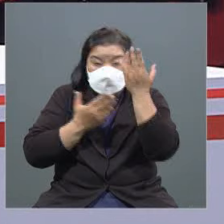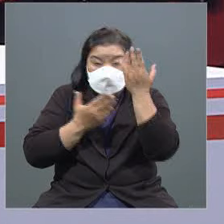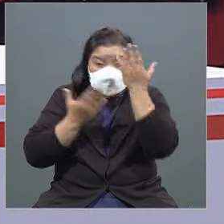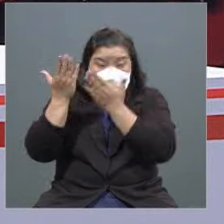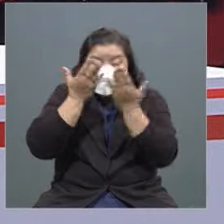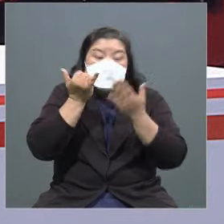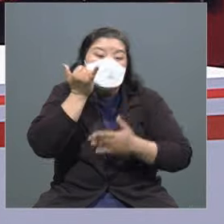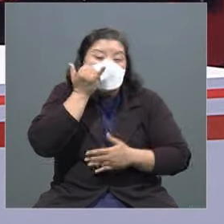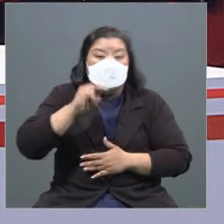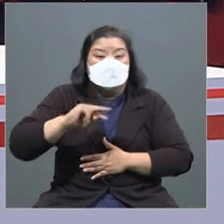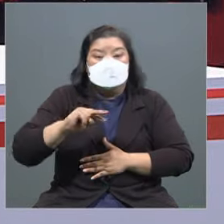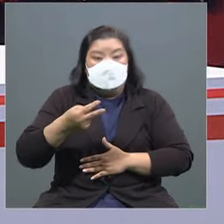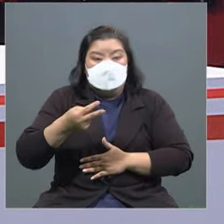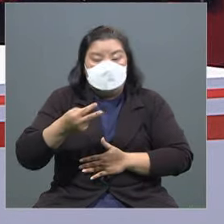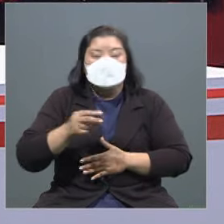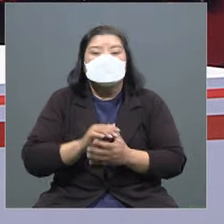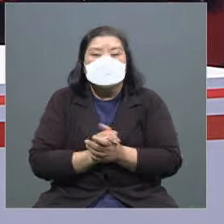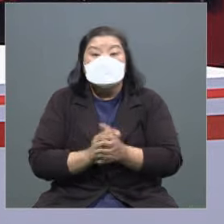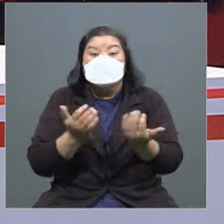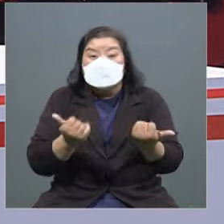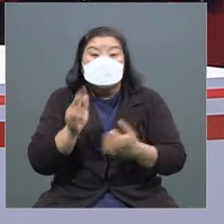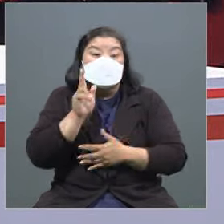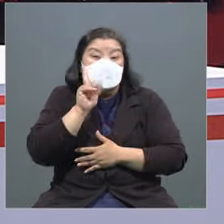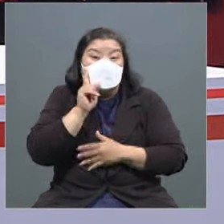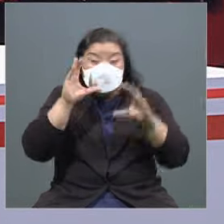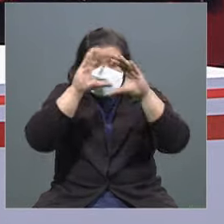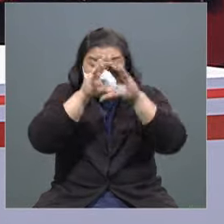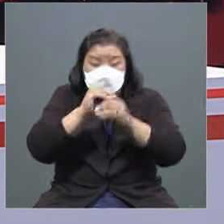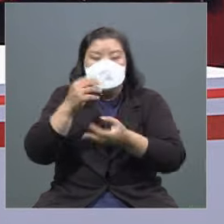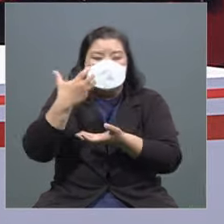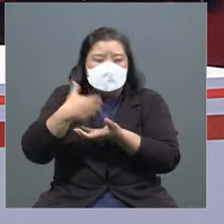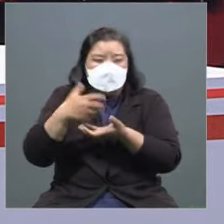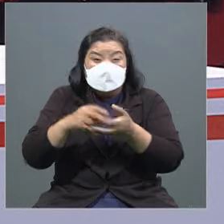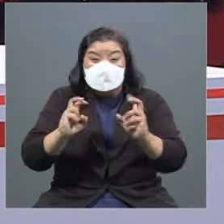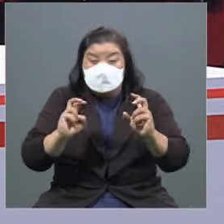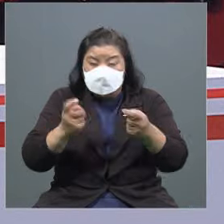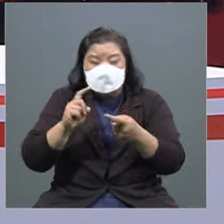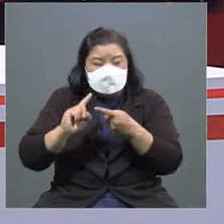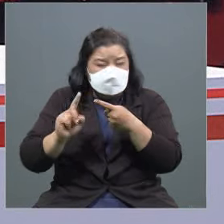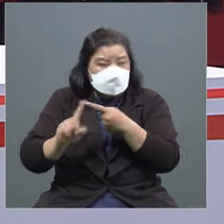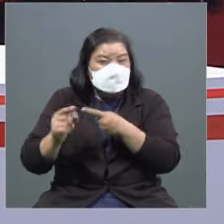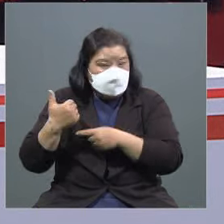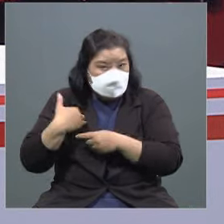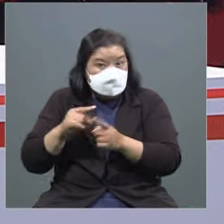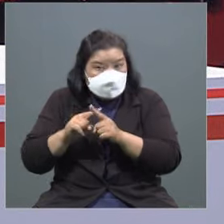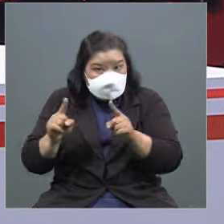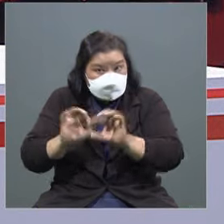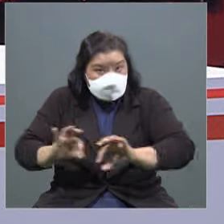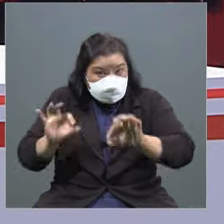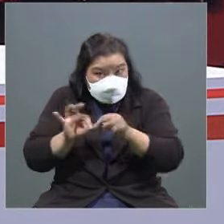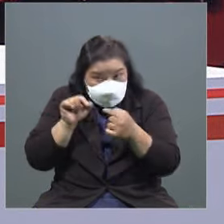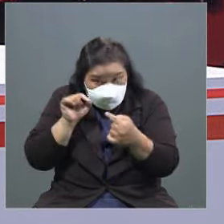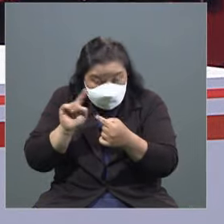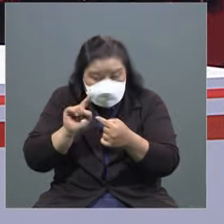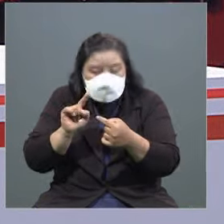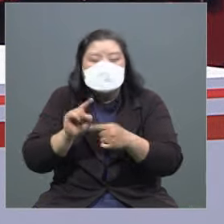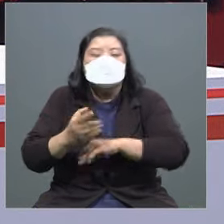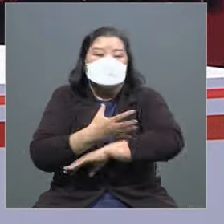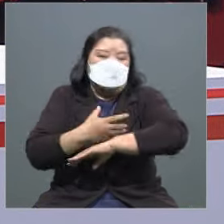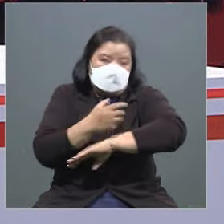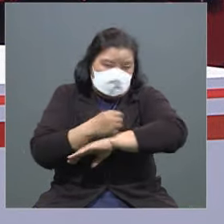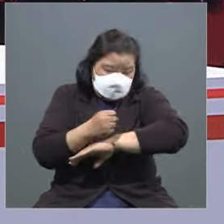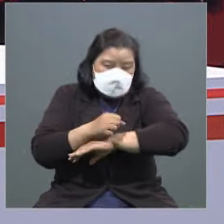ครับ NBTนิวสในช่วงค่ำมีหลากหลายประเด็นเช่นเคยนะครับแต่ช่วงนี้เนี่ยน้ำหนักก็เทไปทางการบ้านการเมืองน้อยนะครับก็คือหลายคนเนี่ยอยากรู้แล้วแหละ